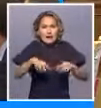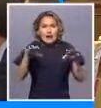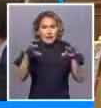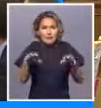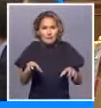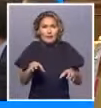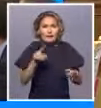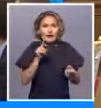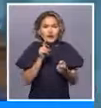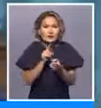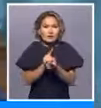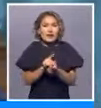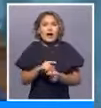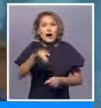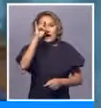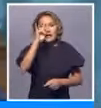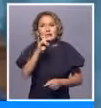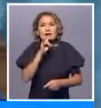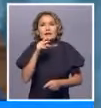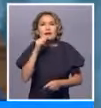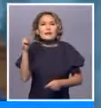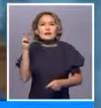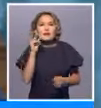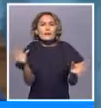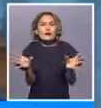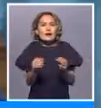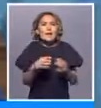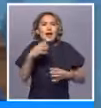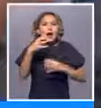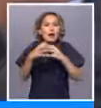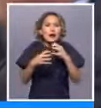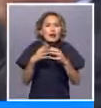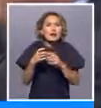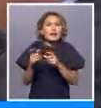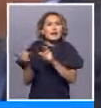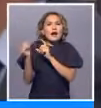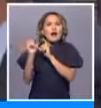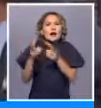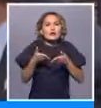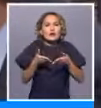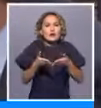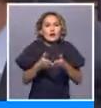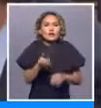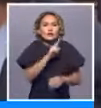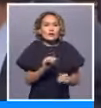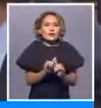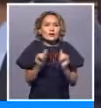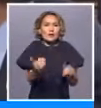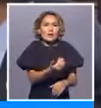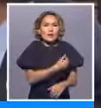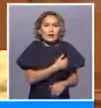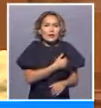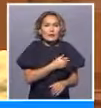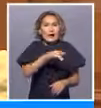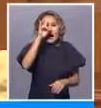хатшысы Лоу Чжицзюнмен кездесті. Тараптар Қазақ-Қытай бірлескен халықаралық логистикалық компаниясын дамыту жайын талқылады. Еліміз